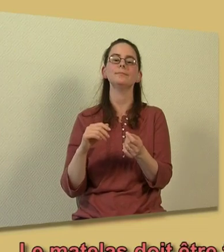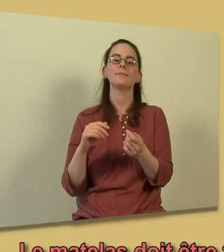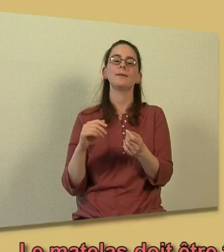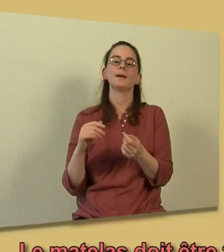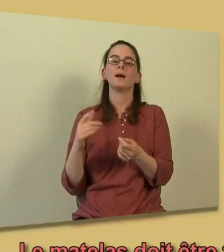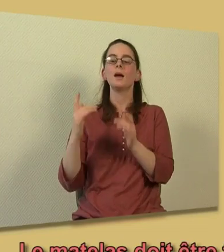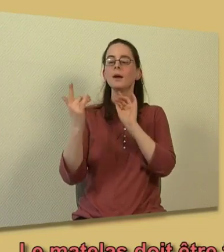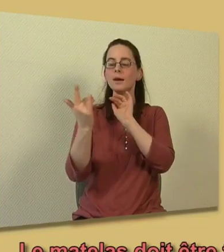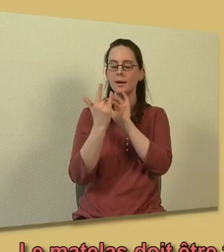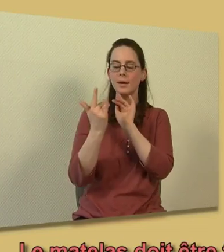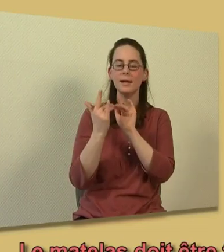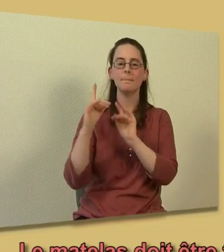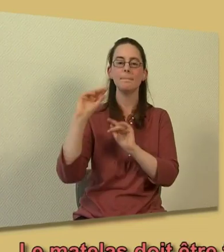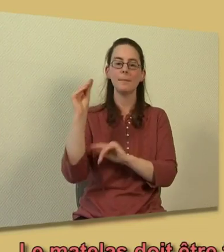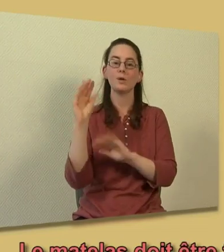entre 18 et 20 degrés.